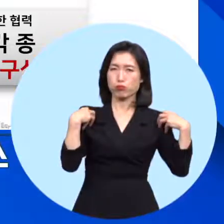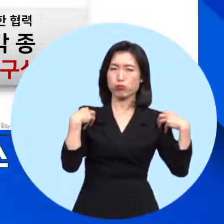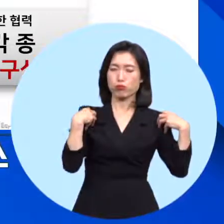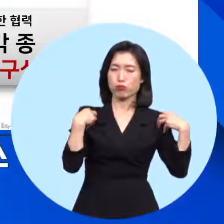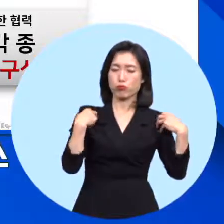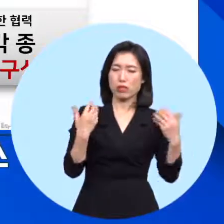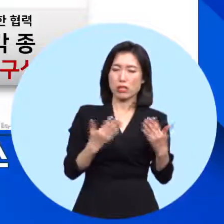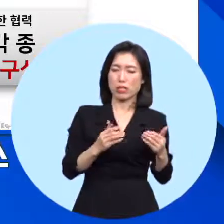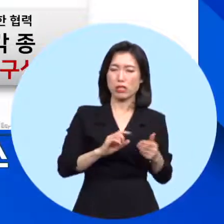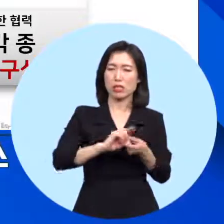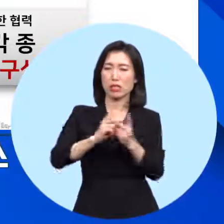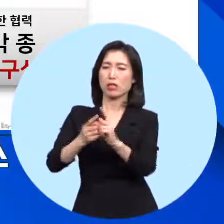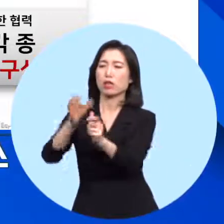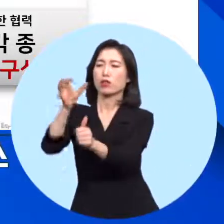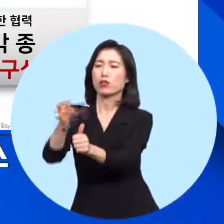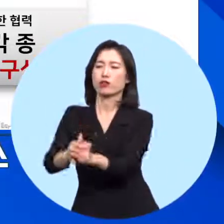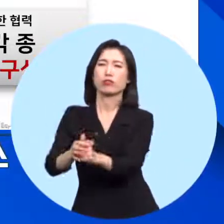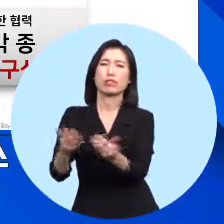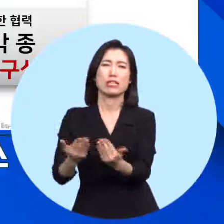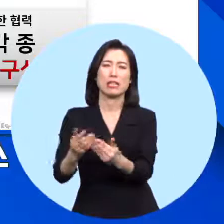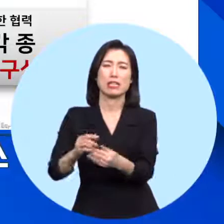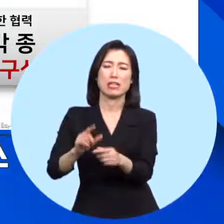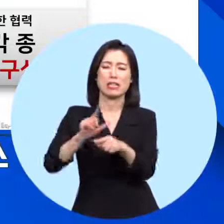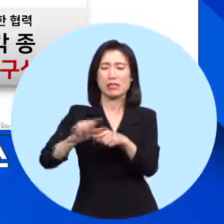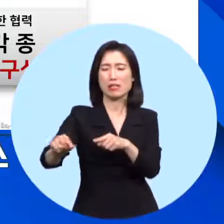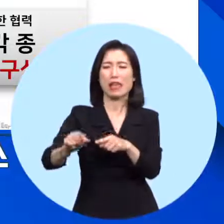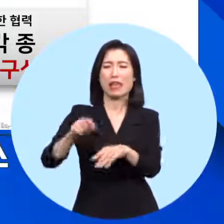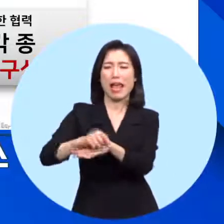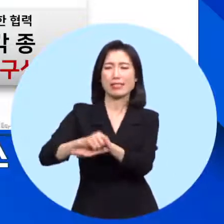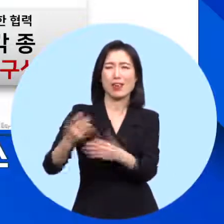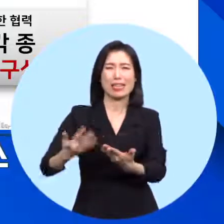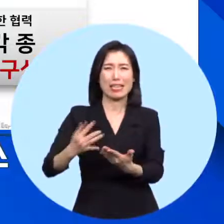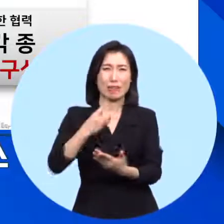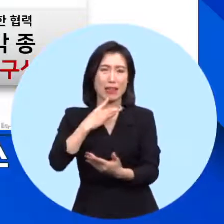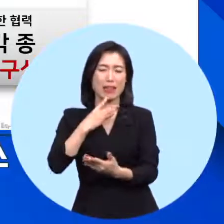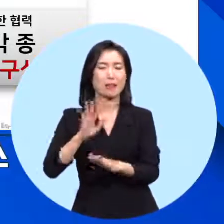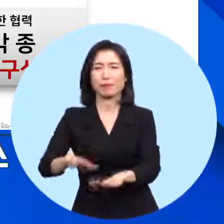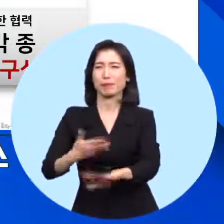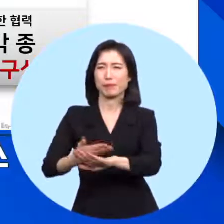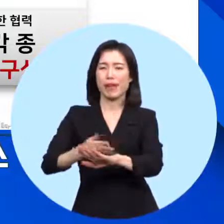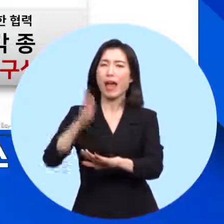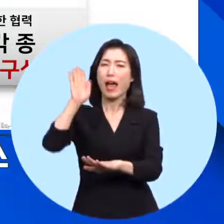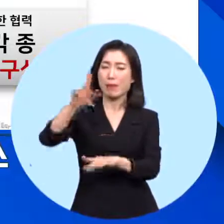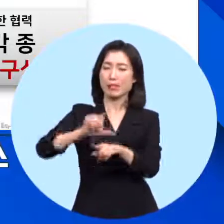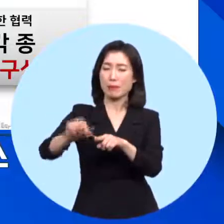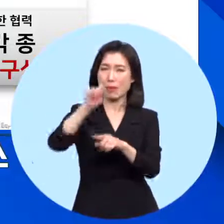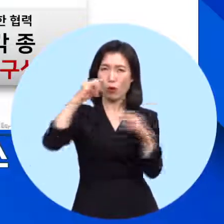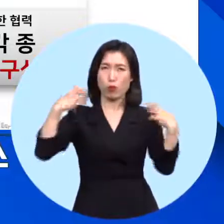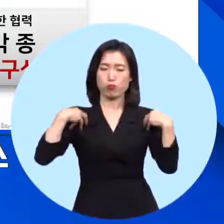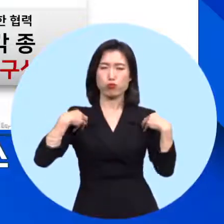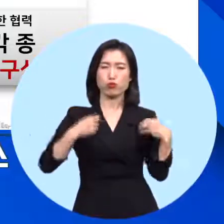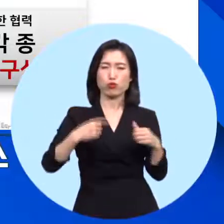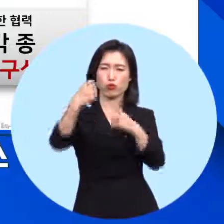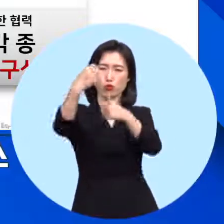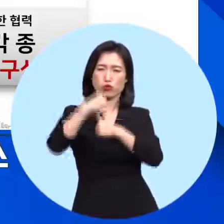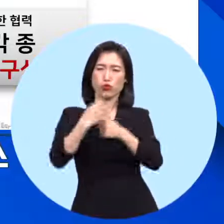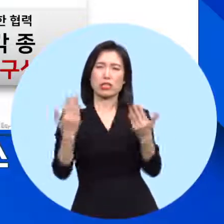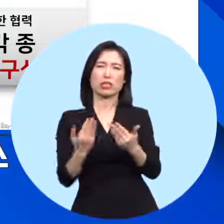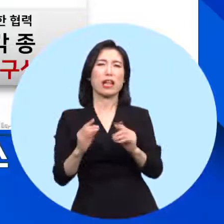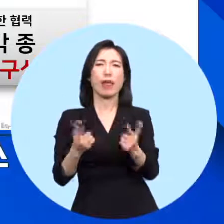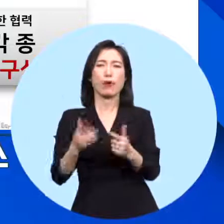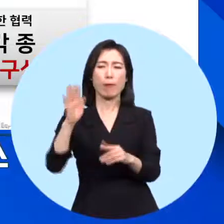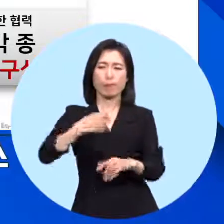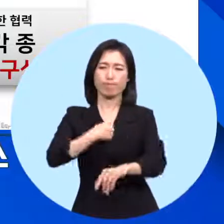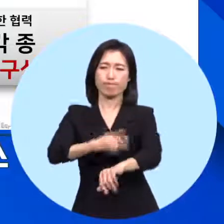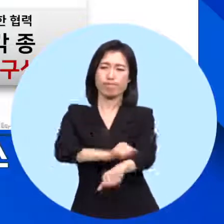그런 기관에서 이제 보편적 가치를 실현하는 어떤 주체로서의 지방 정부로 인식의 전환이 되고 있습니다.